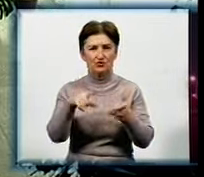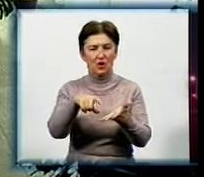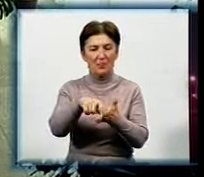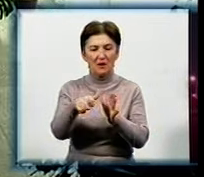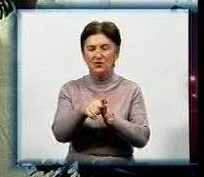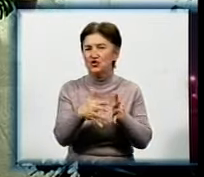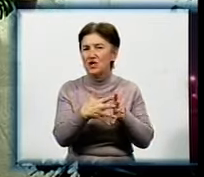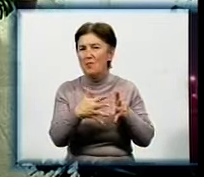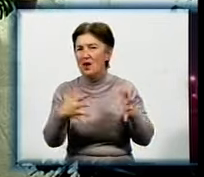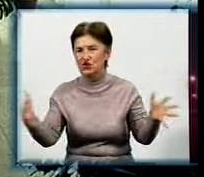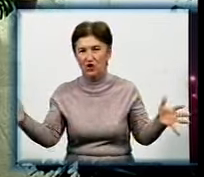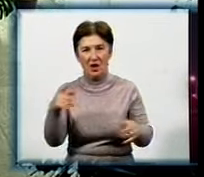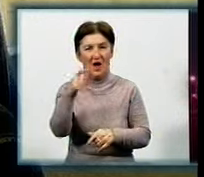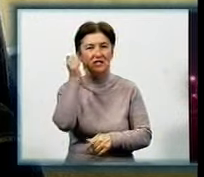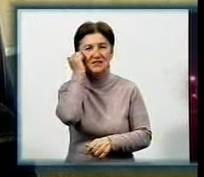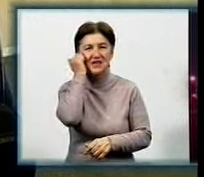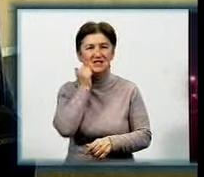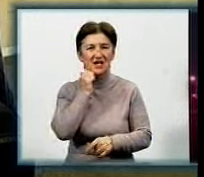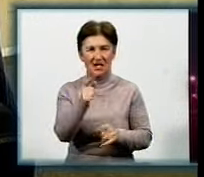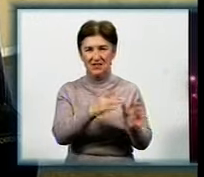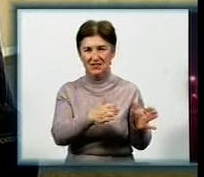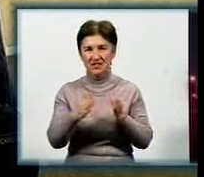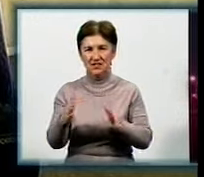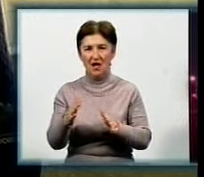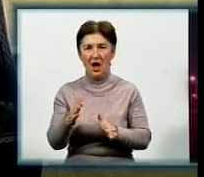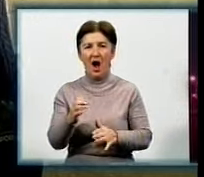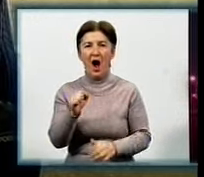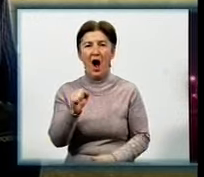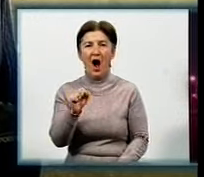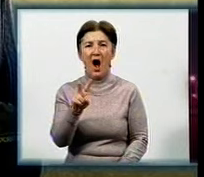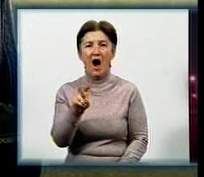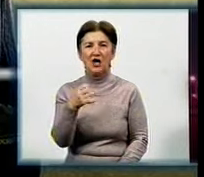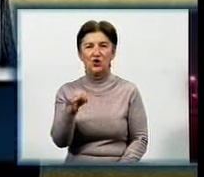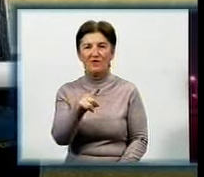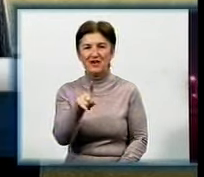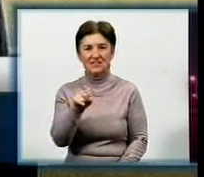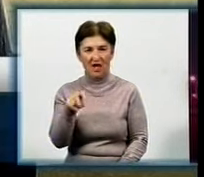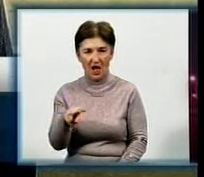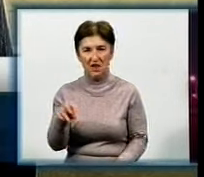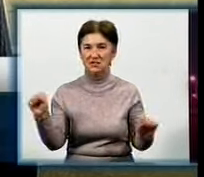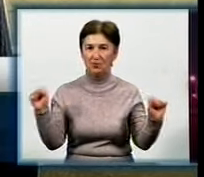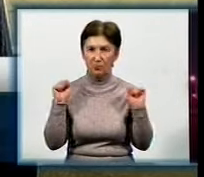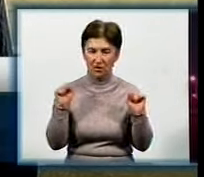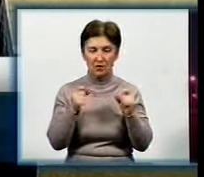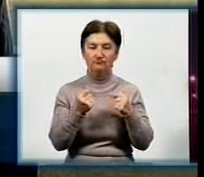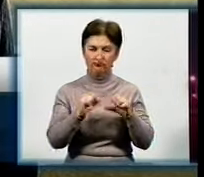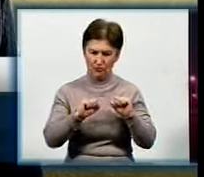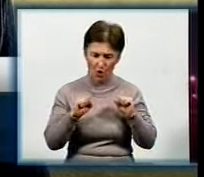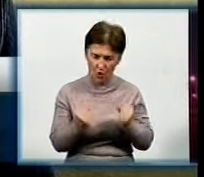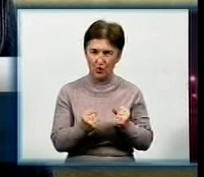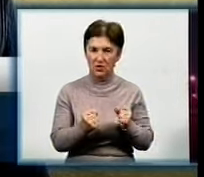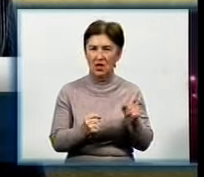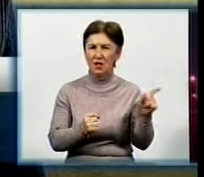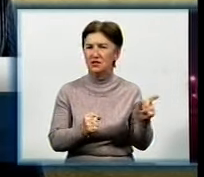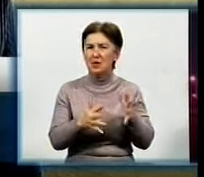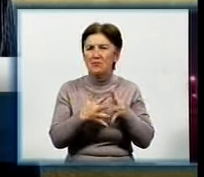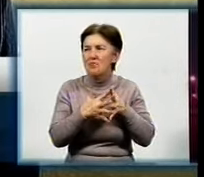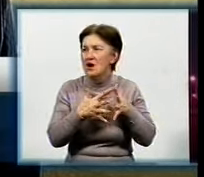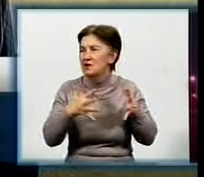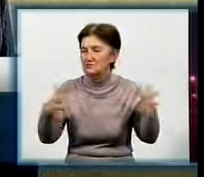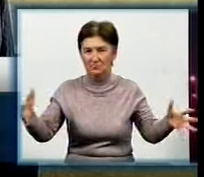ще тут застаріла система опалення в актовому залі і в спортзалі холодніше тому що там дуже величезне